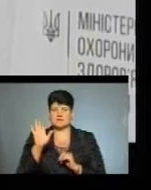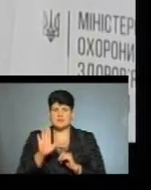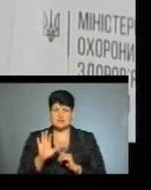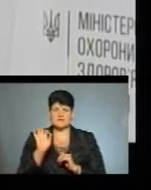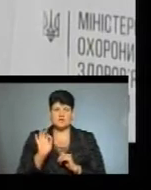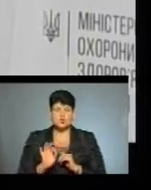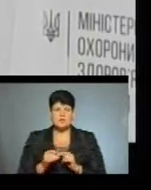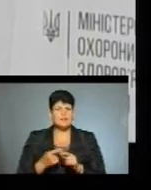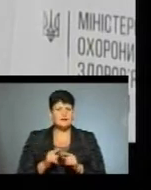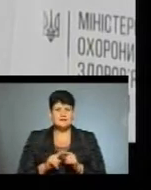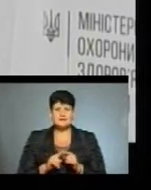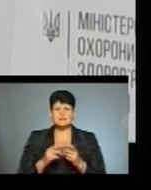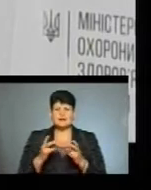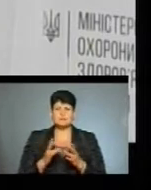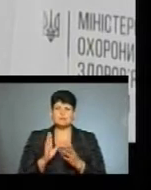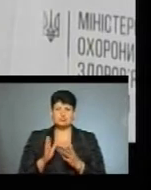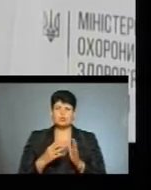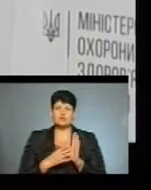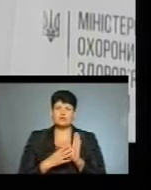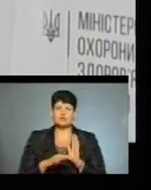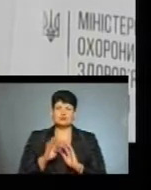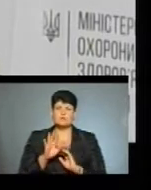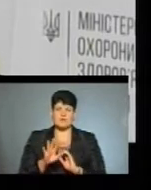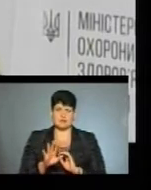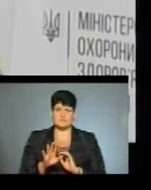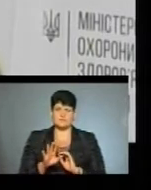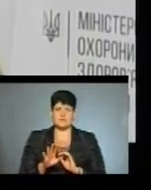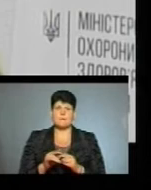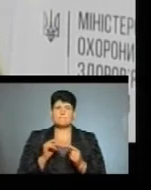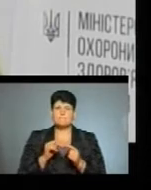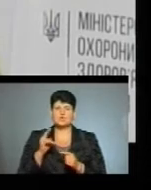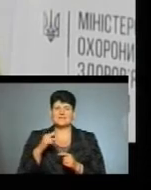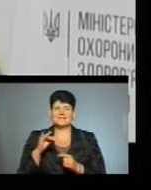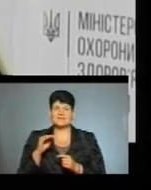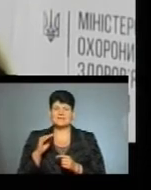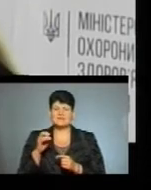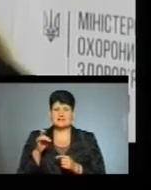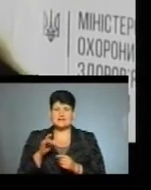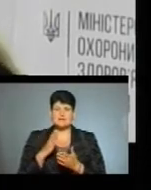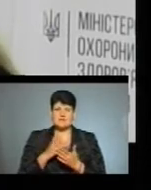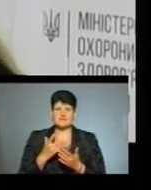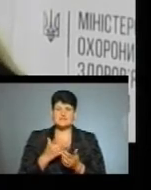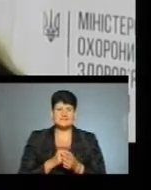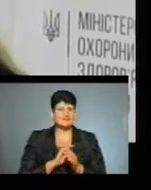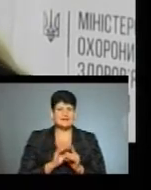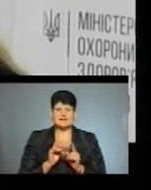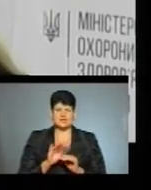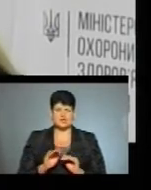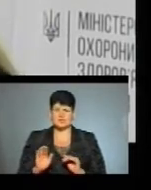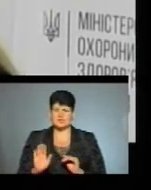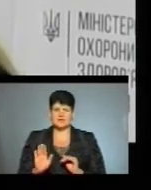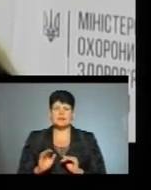65%, але нам потрібно, щоб воно було 95%. І проти дифтерії мають вакцинуватися не лише діти.